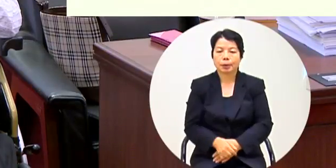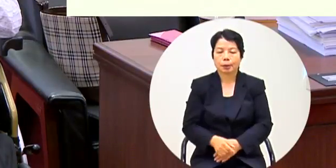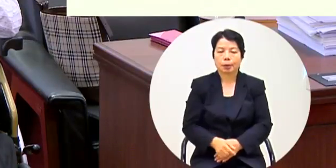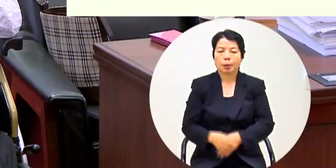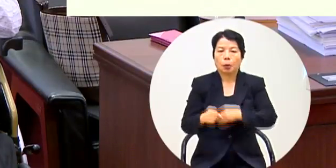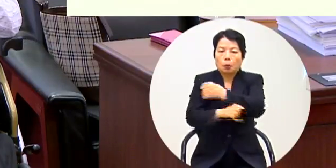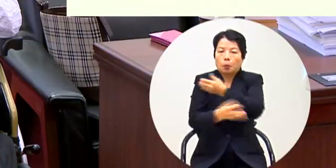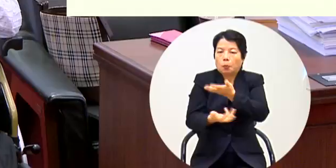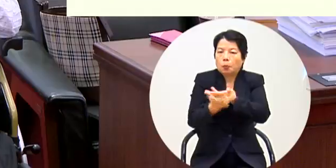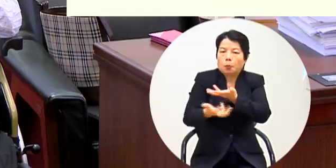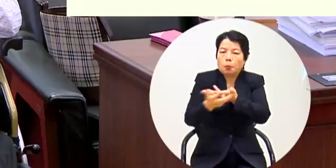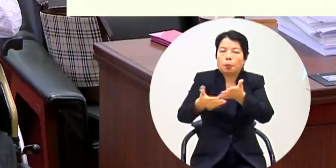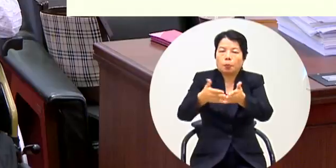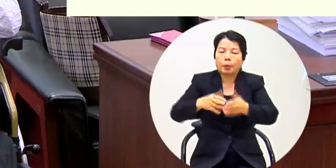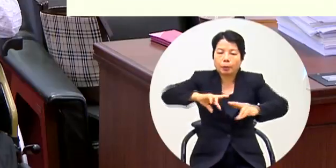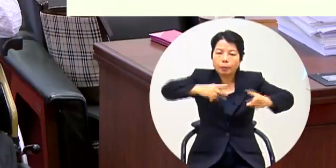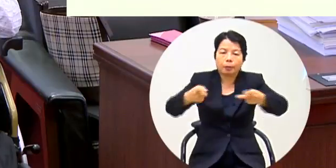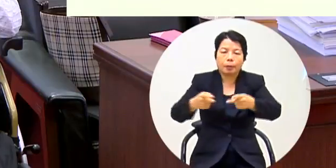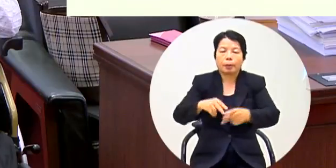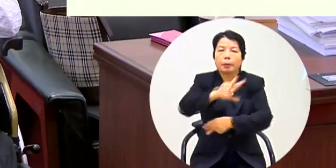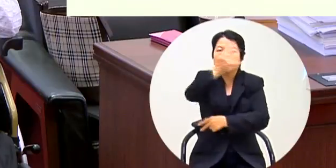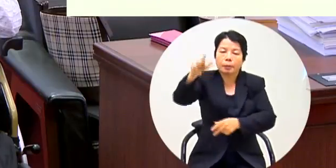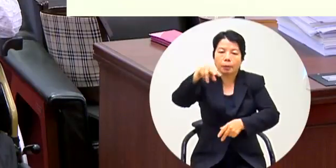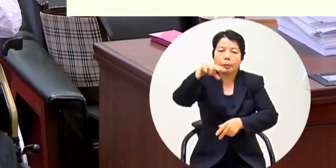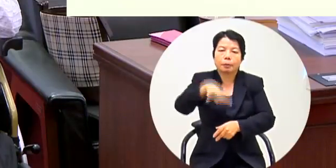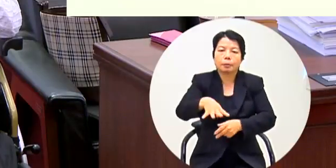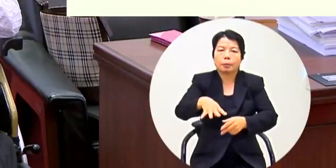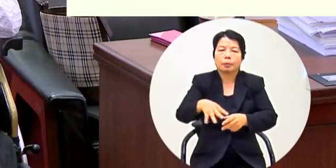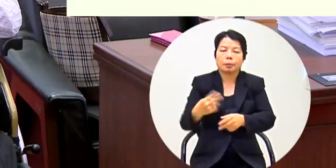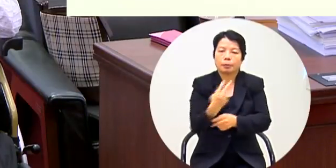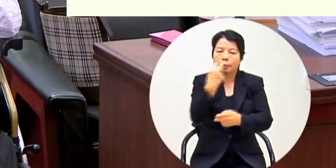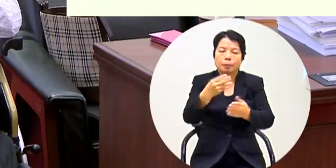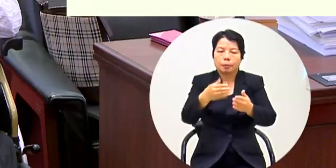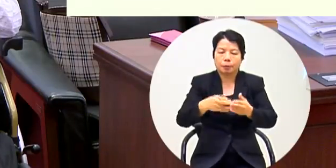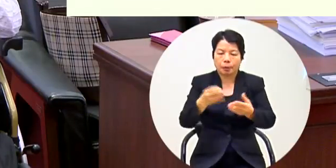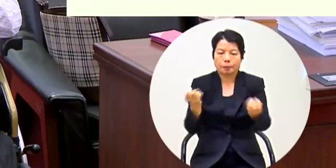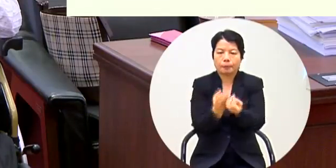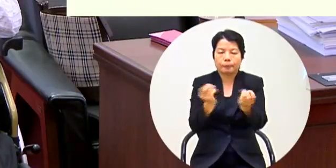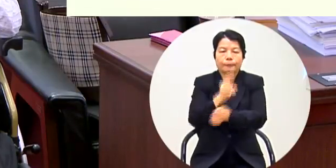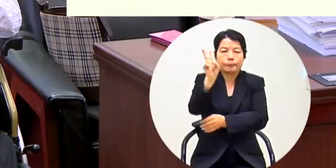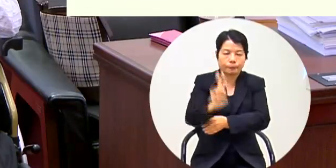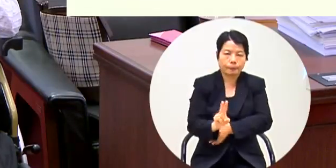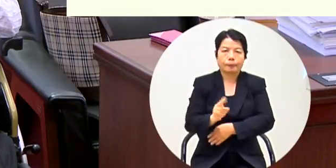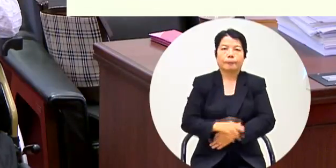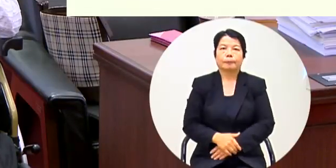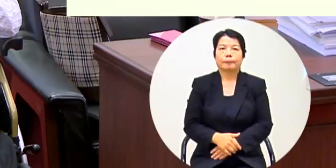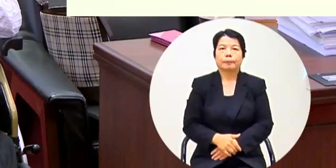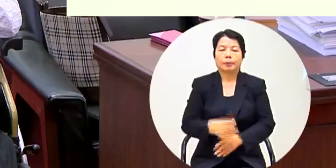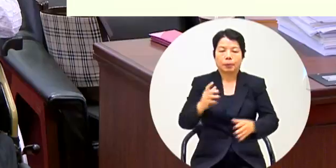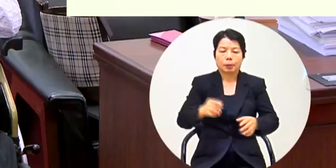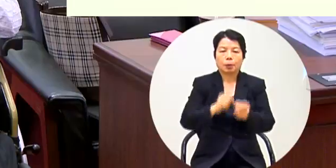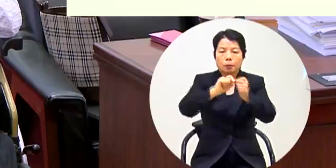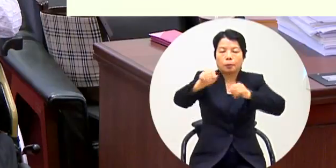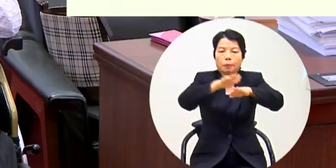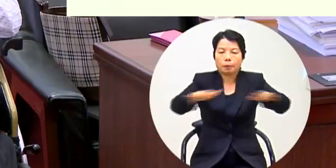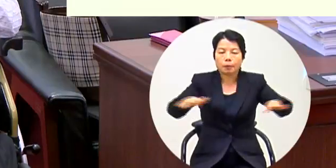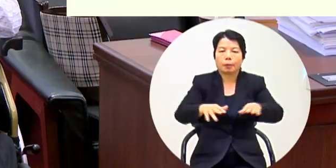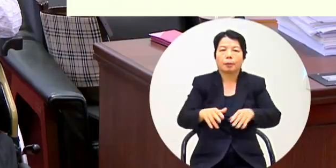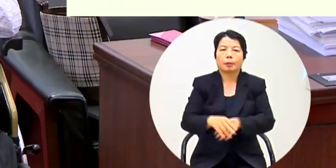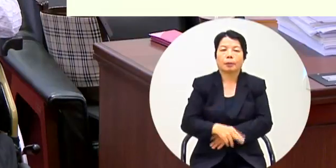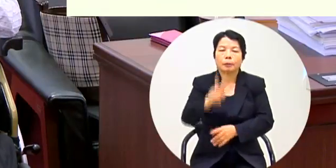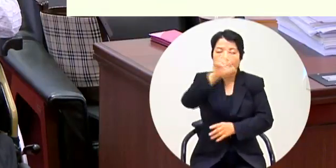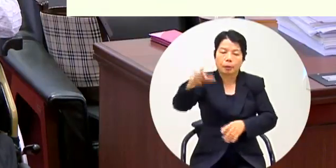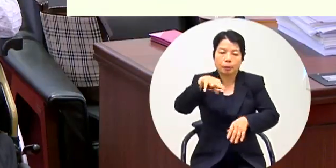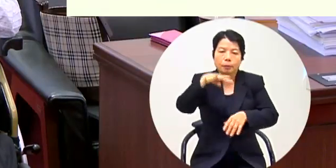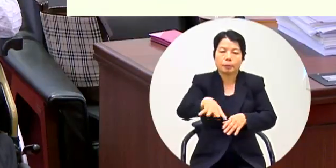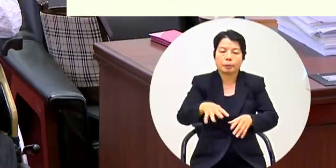发电哈，也是未来必然的趋势啊哈。那因为我们永安天然气接收站呢，是跟这个新达电